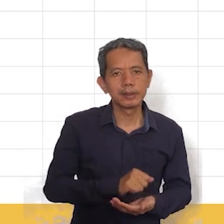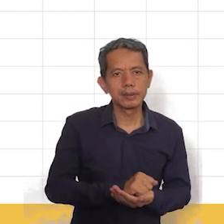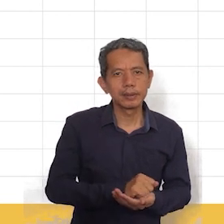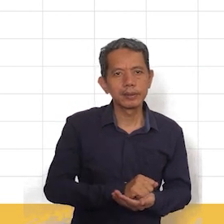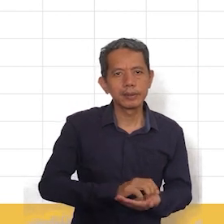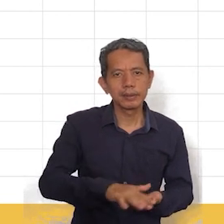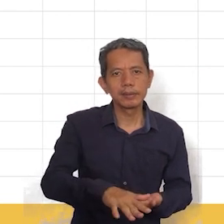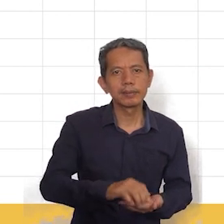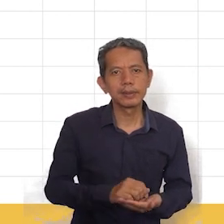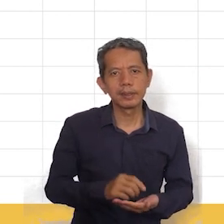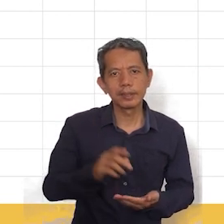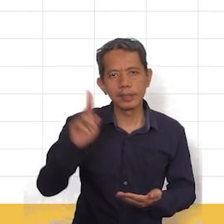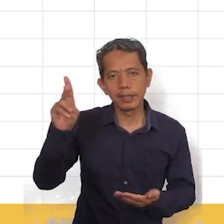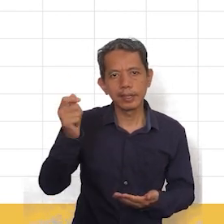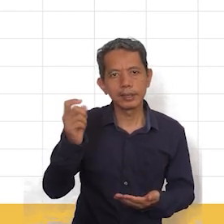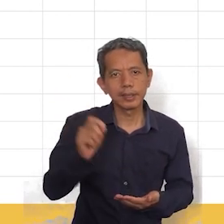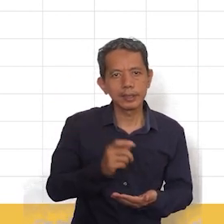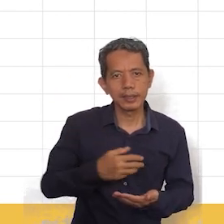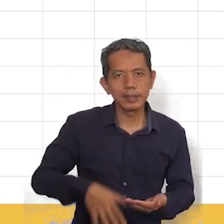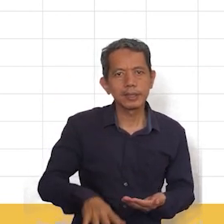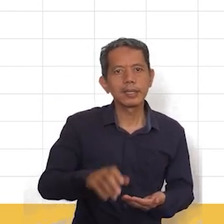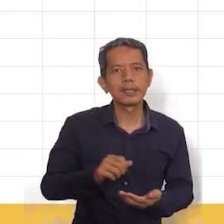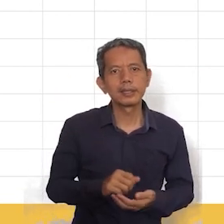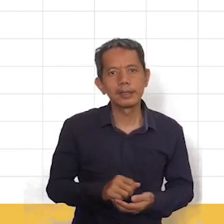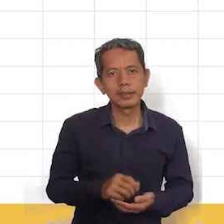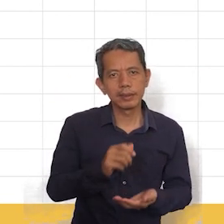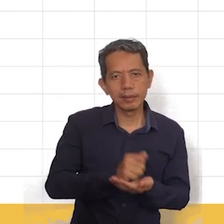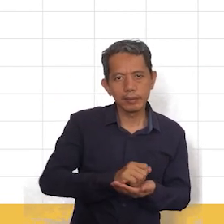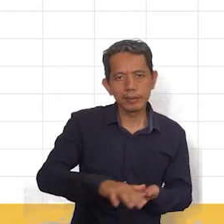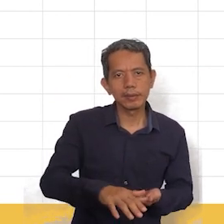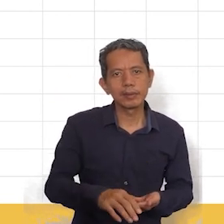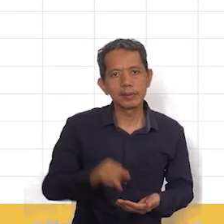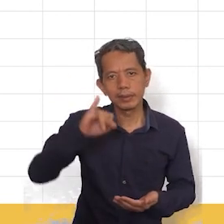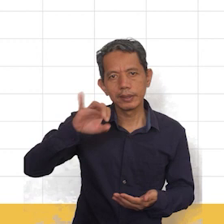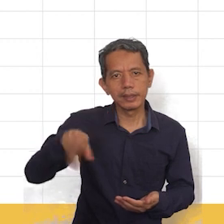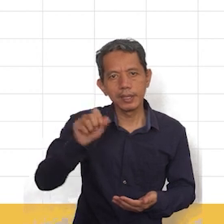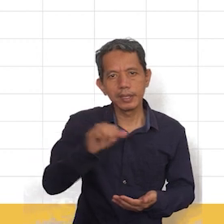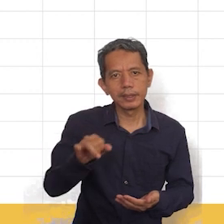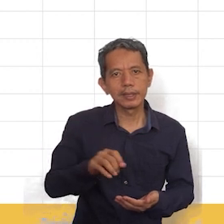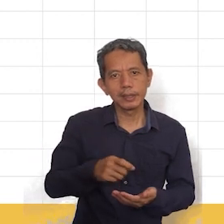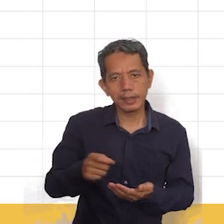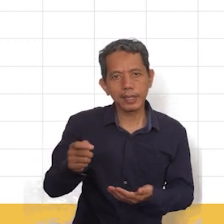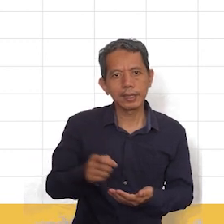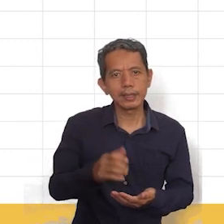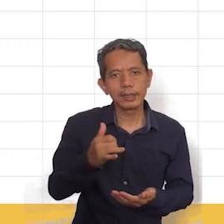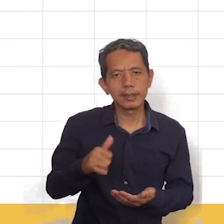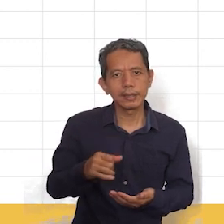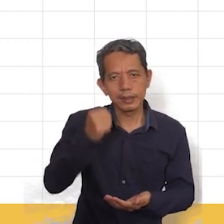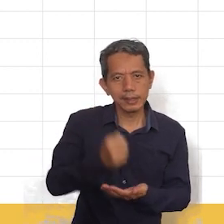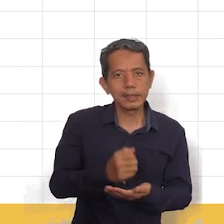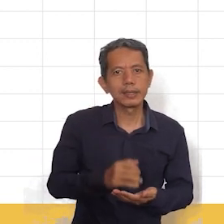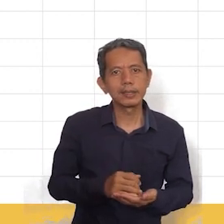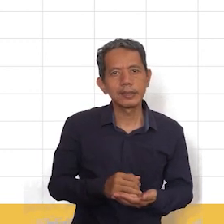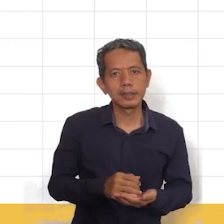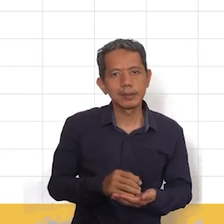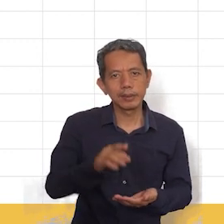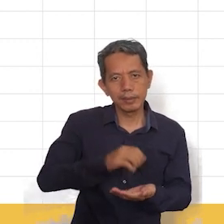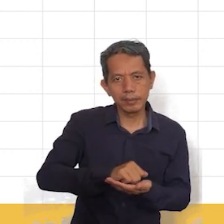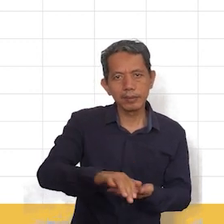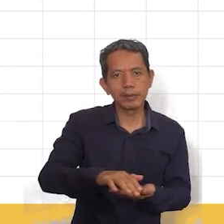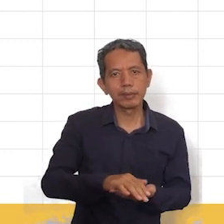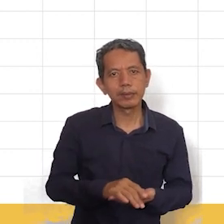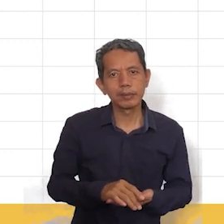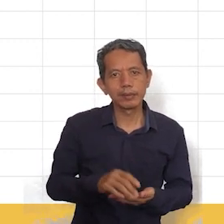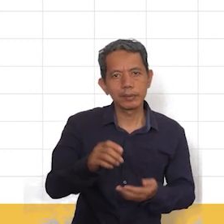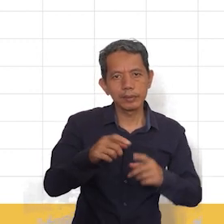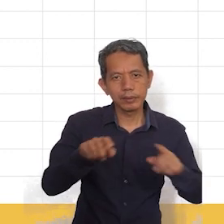keluarga, fotokopi akte kelahiran, fotokopi ijazah terakhir yang telah dilegalisir,